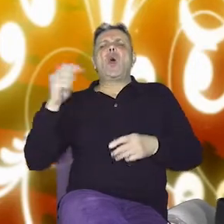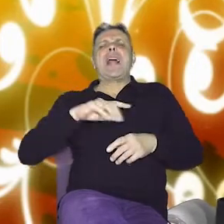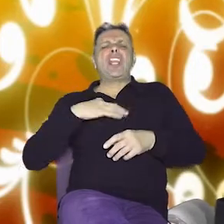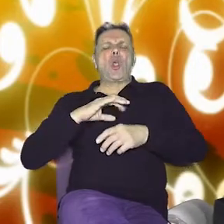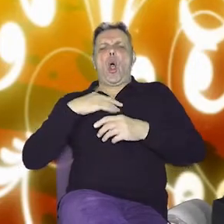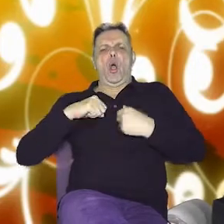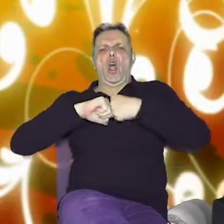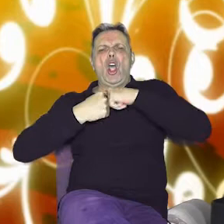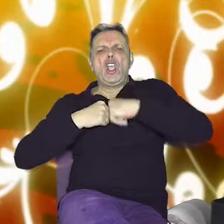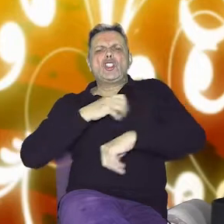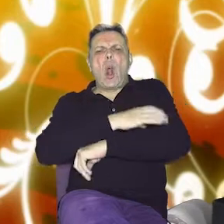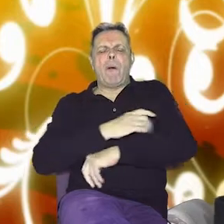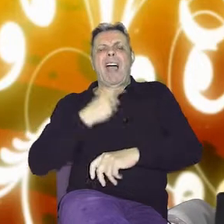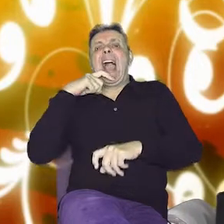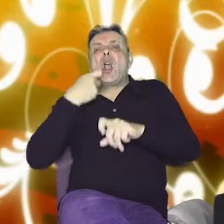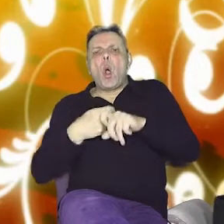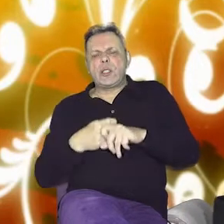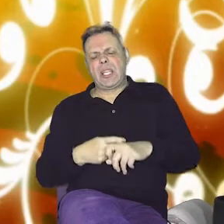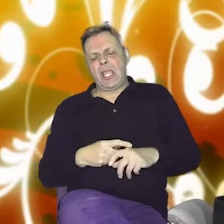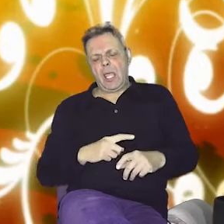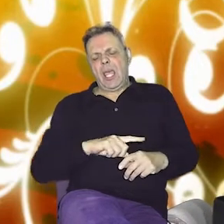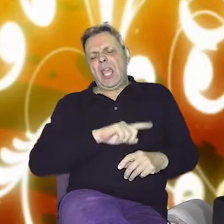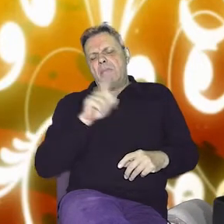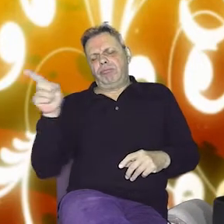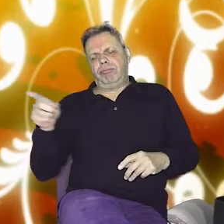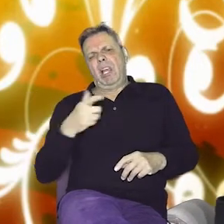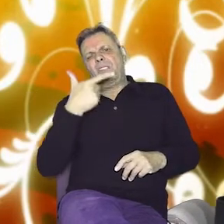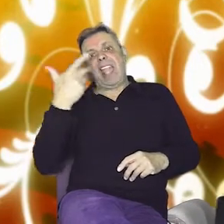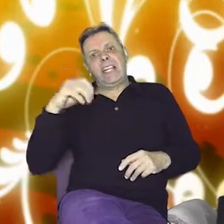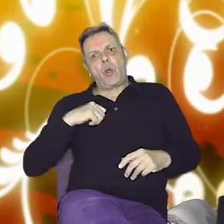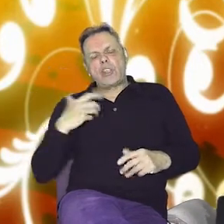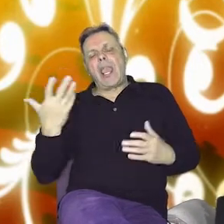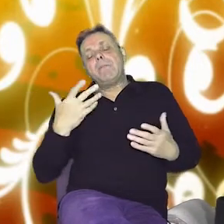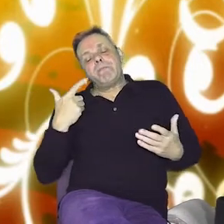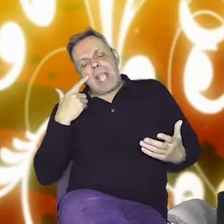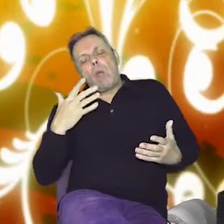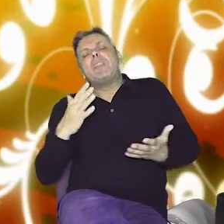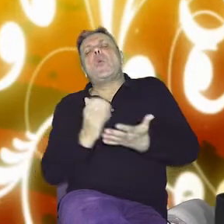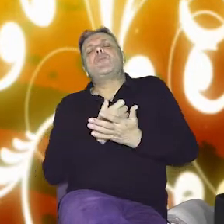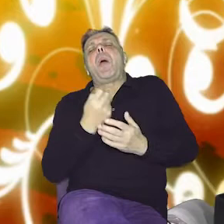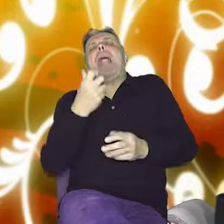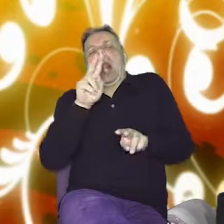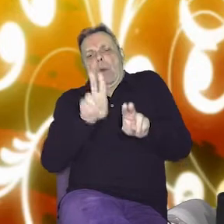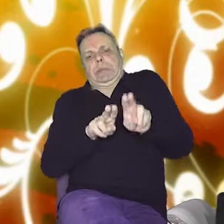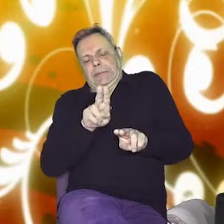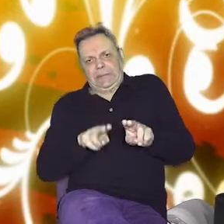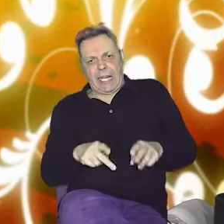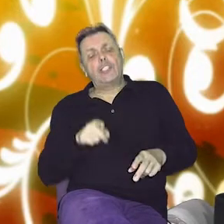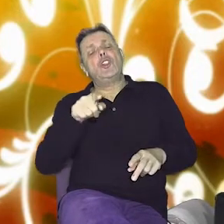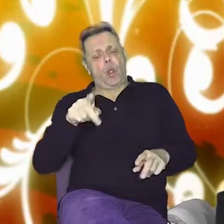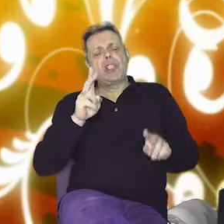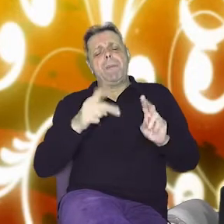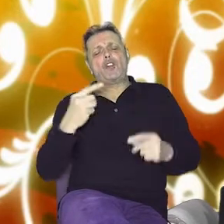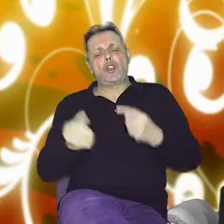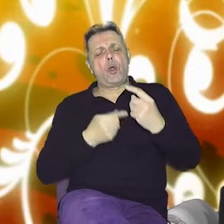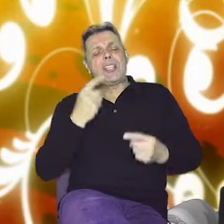i tako, do kosti na doć, i traje po 2-3 godine da se uopće uspije zaliječiti. Dakle, to se zna